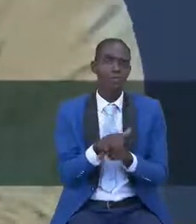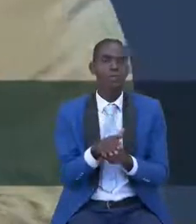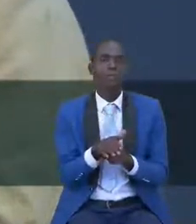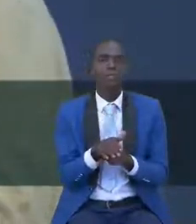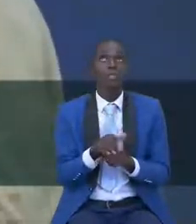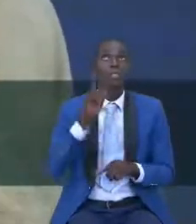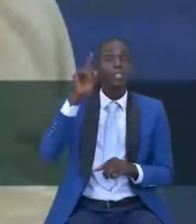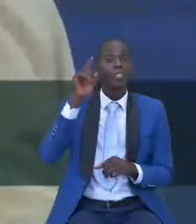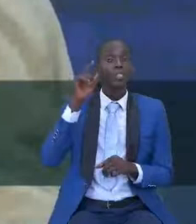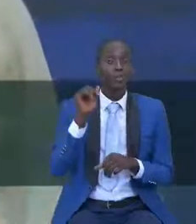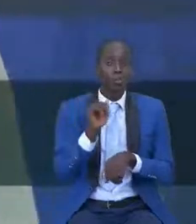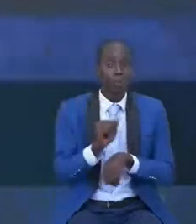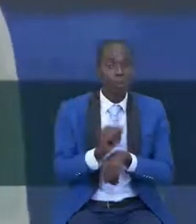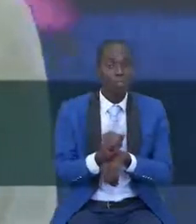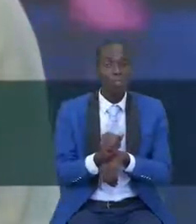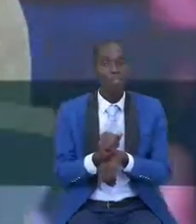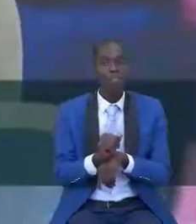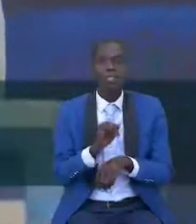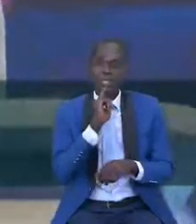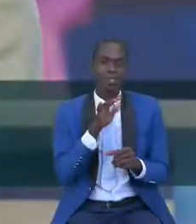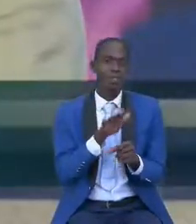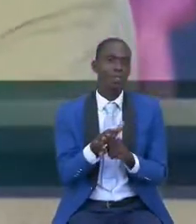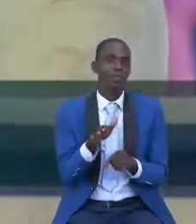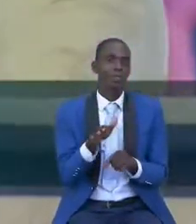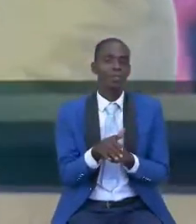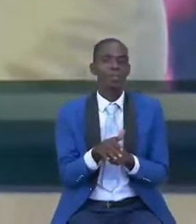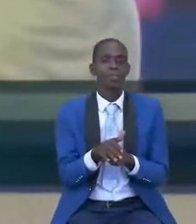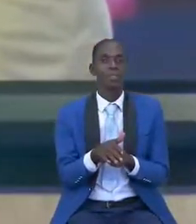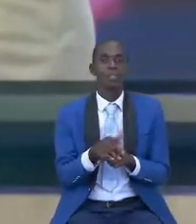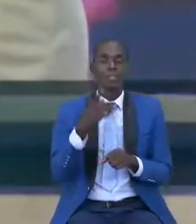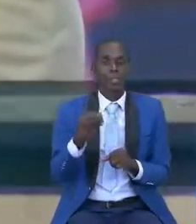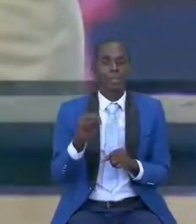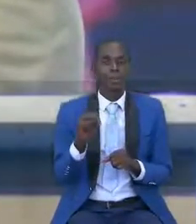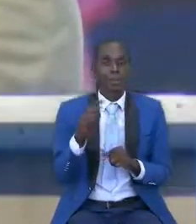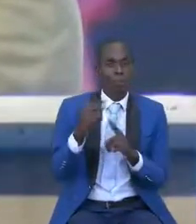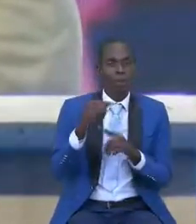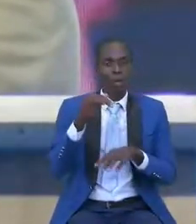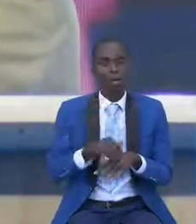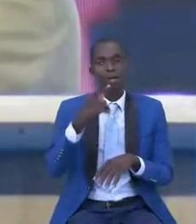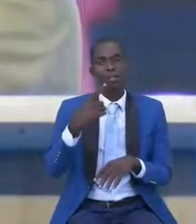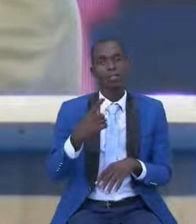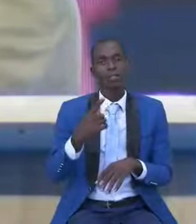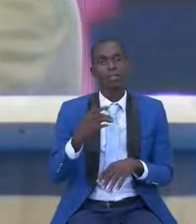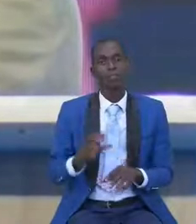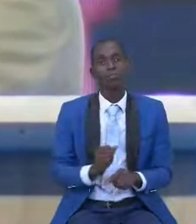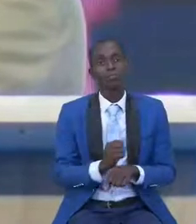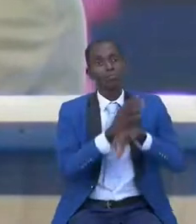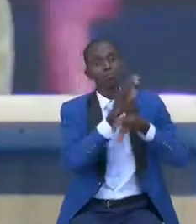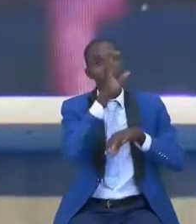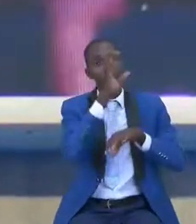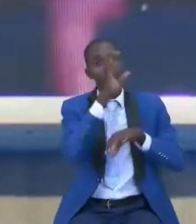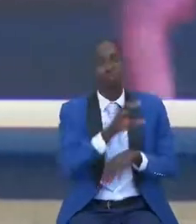Et sa parole est suffisante. Sa parole est suffisante. L'œuvre